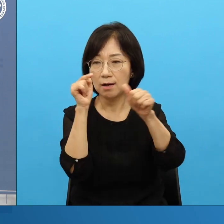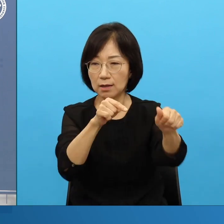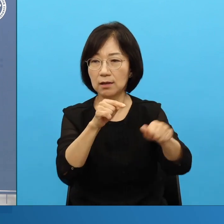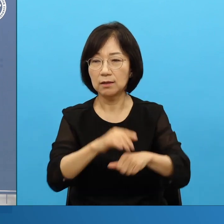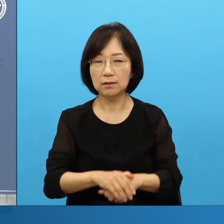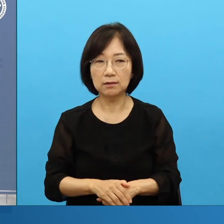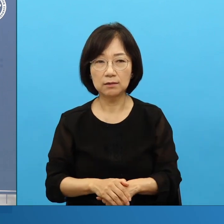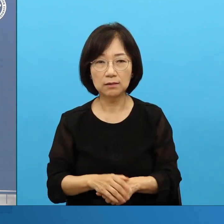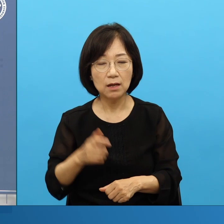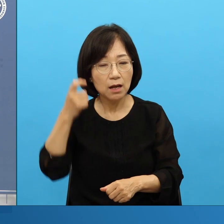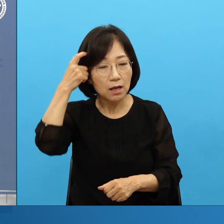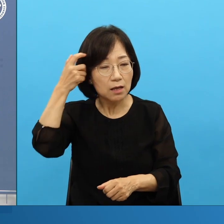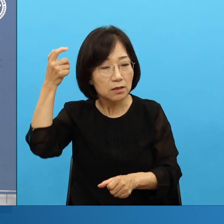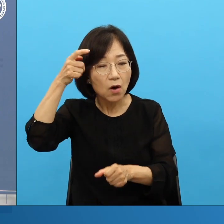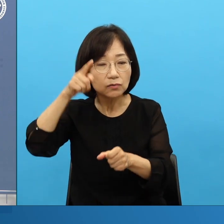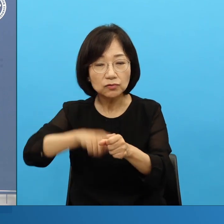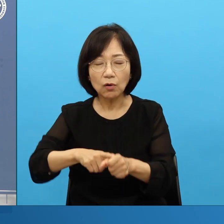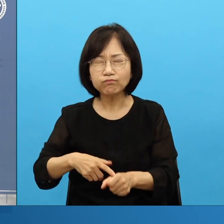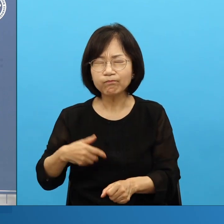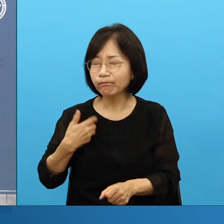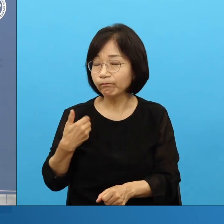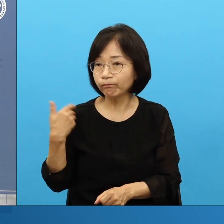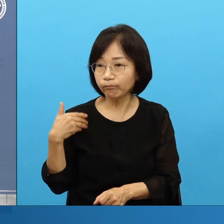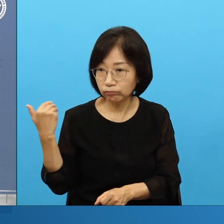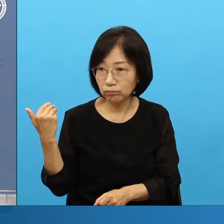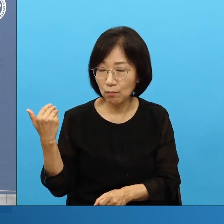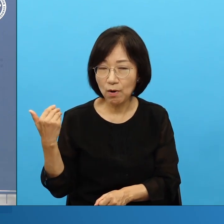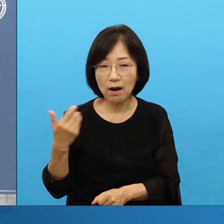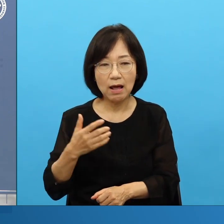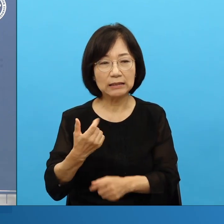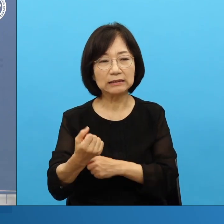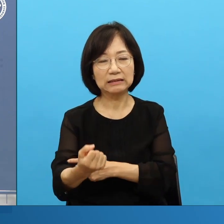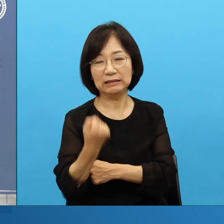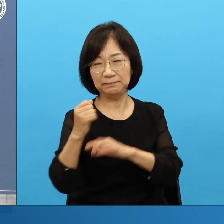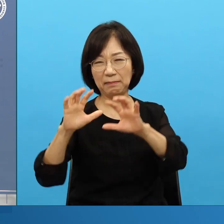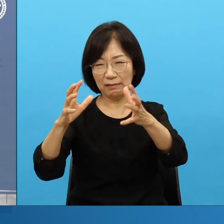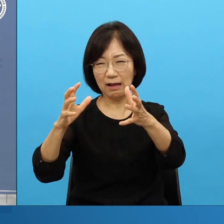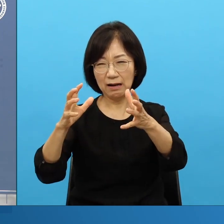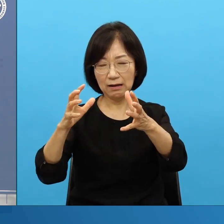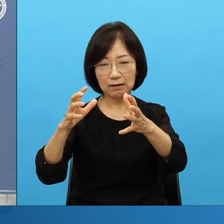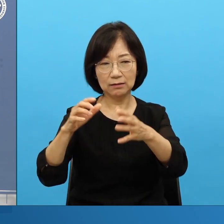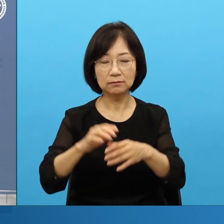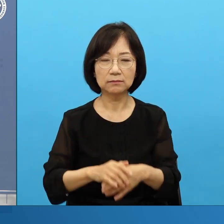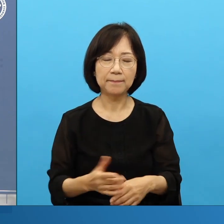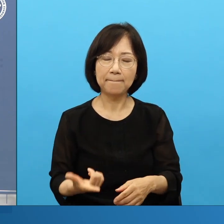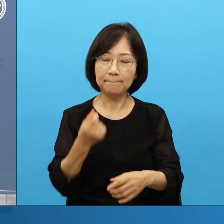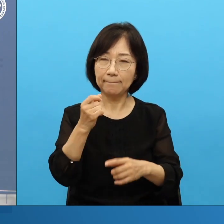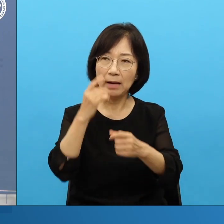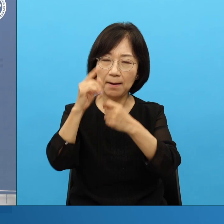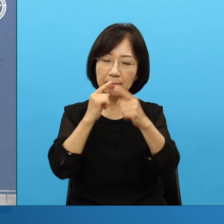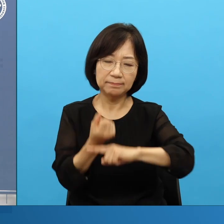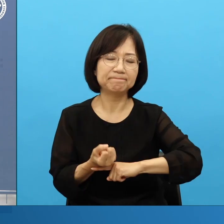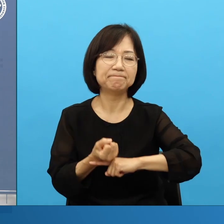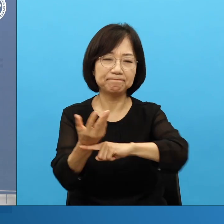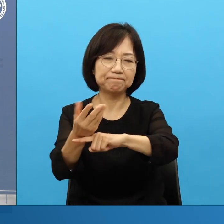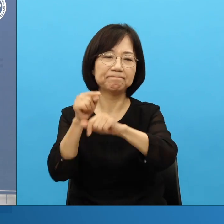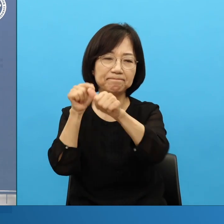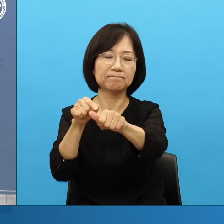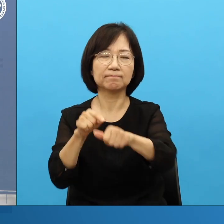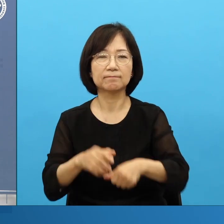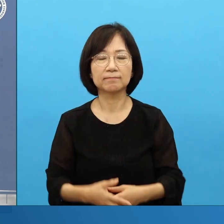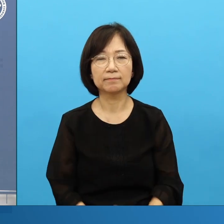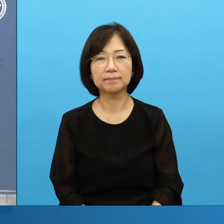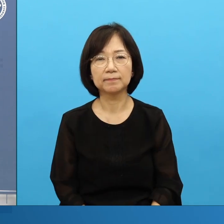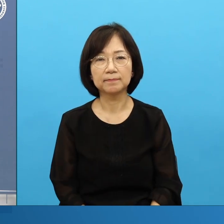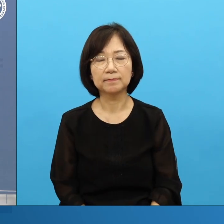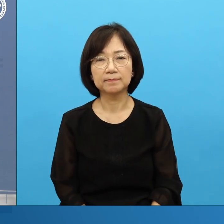영적인 거 전혀 모르고 있는 강대국 싸움만 하는 저주마을 그들에게 가서 빨리 말해라. and go quickly and share this gospel, the spiritual truth to these powerful nations that do not